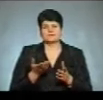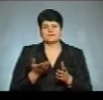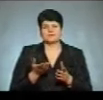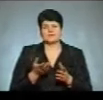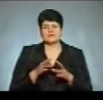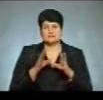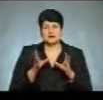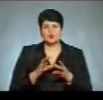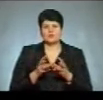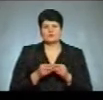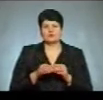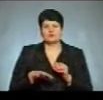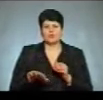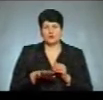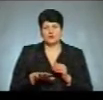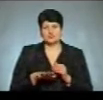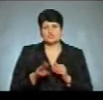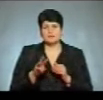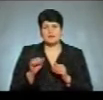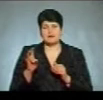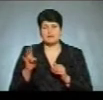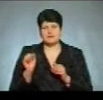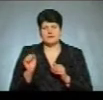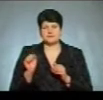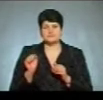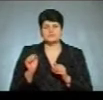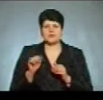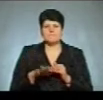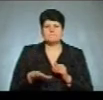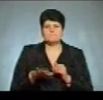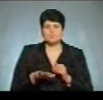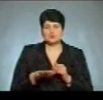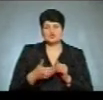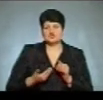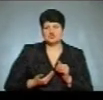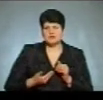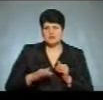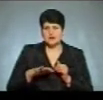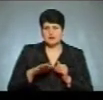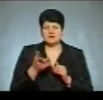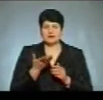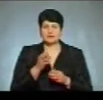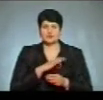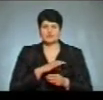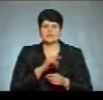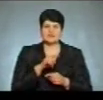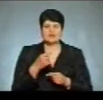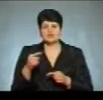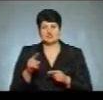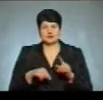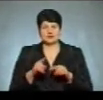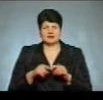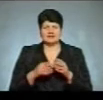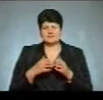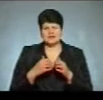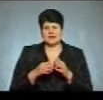обсягу чи площі майна, площі житла, яким користується та чи інша родина. В